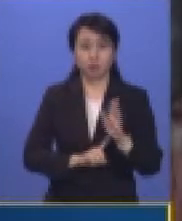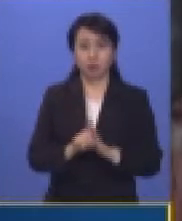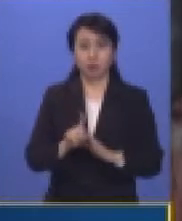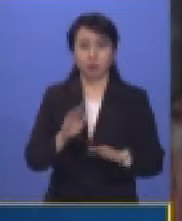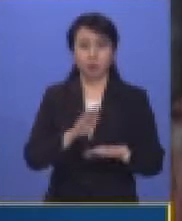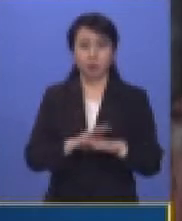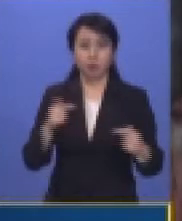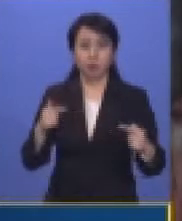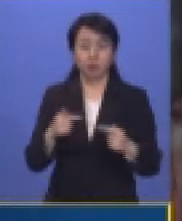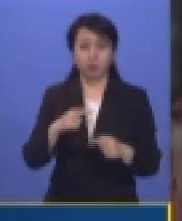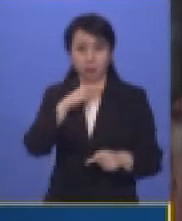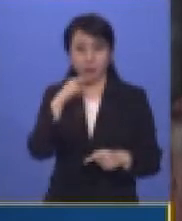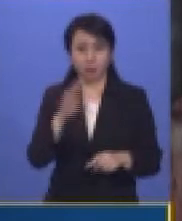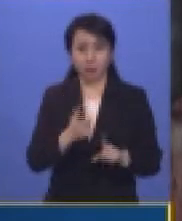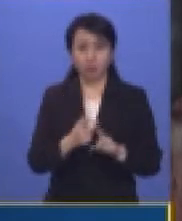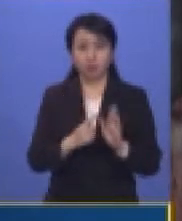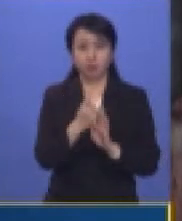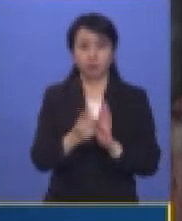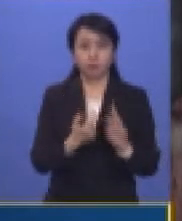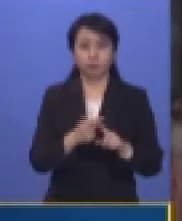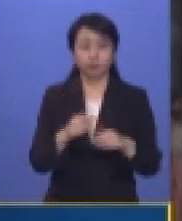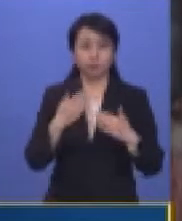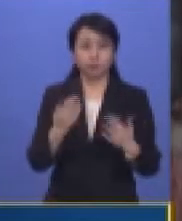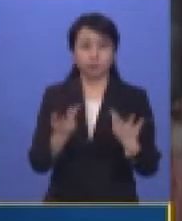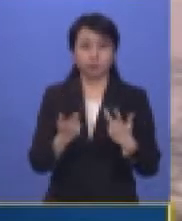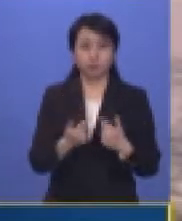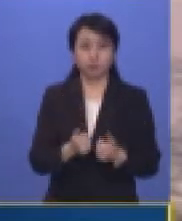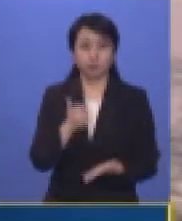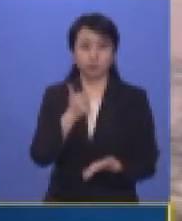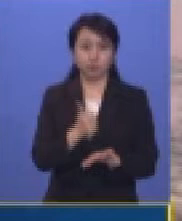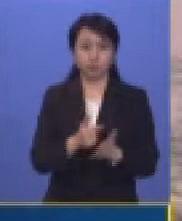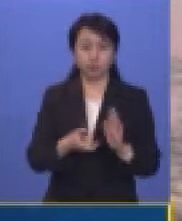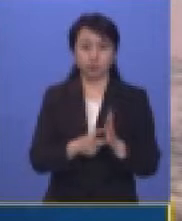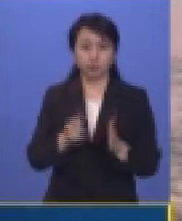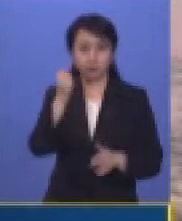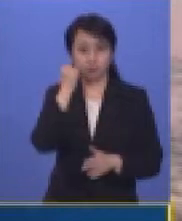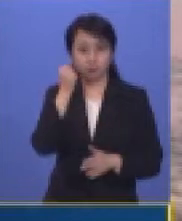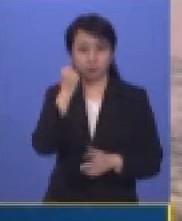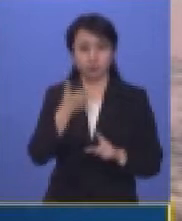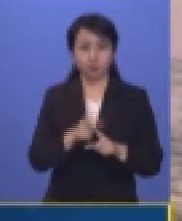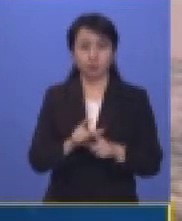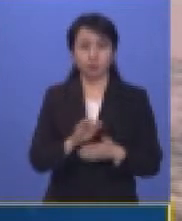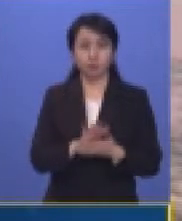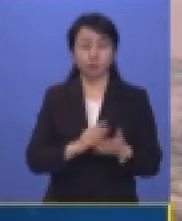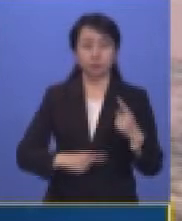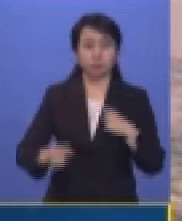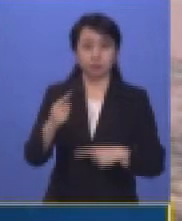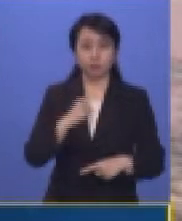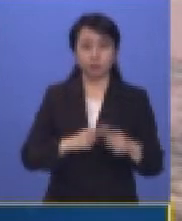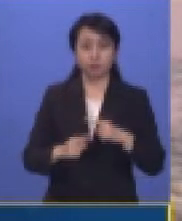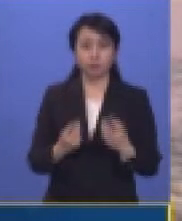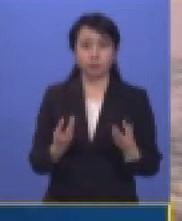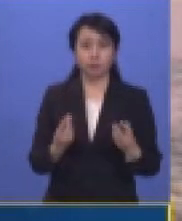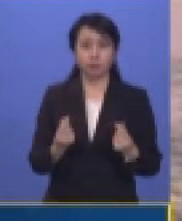связи с введением санкций против России. Данный вопрос по каждому обращению решается с головным офисом в Москве. Естественно,